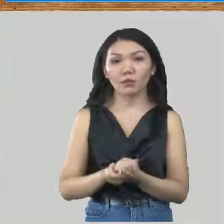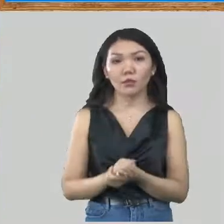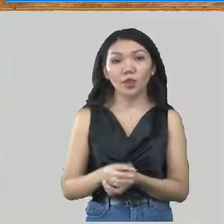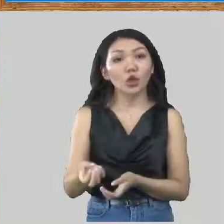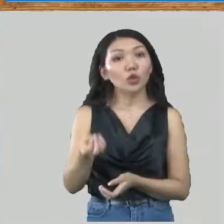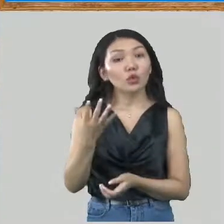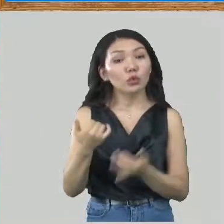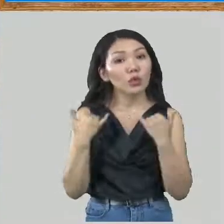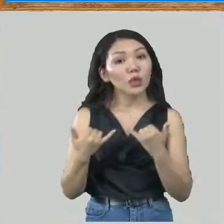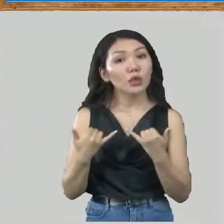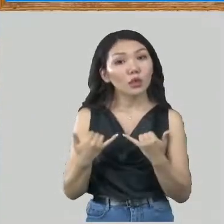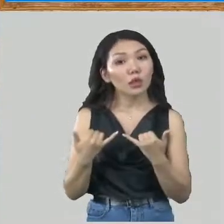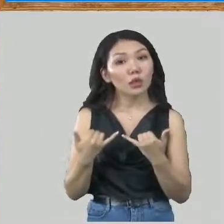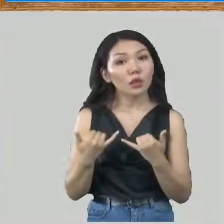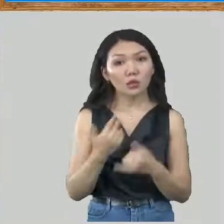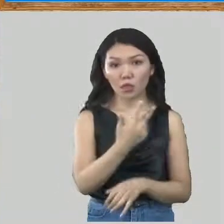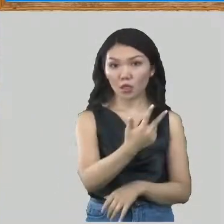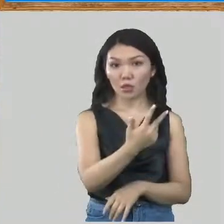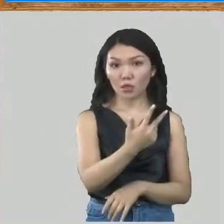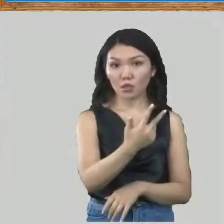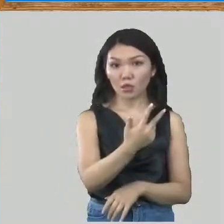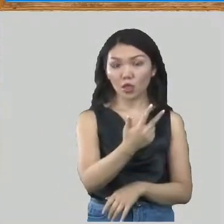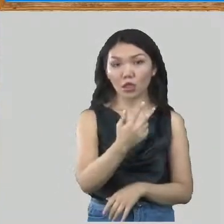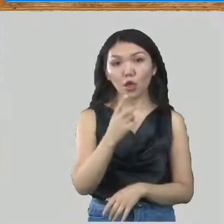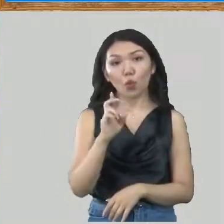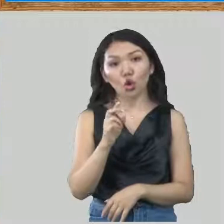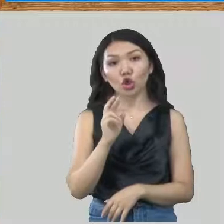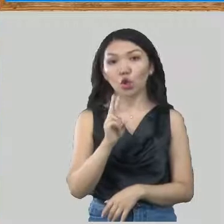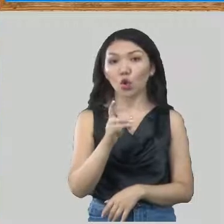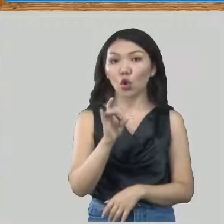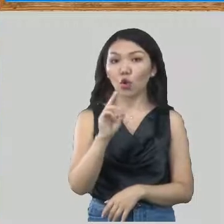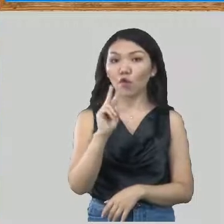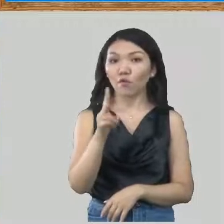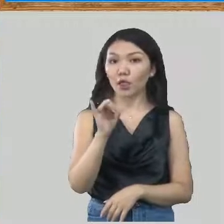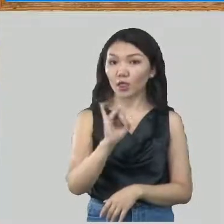Сколько стало? 3 божьих коровки.